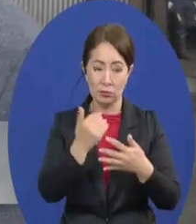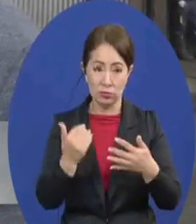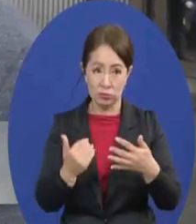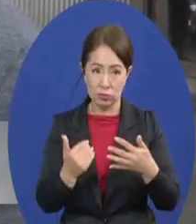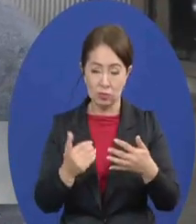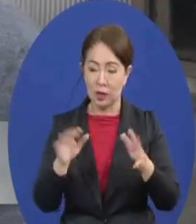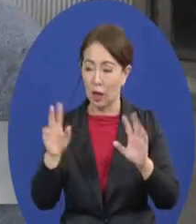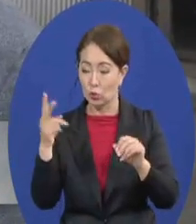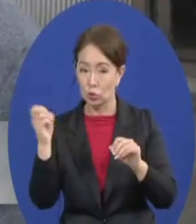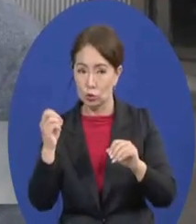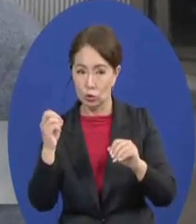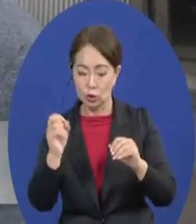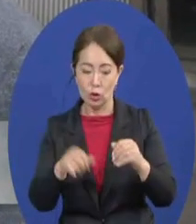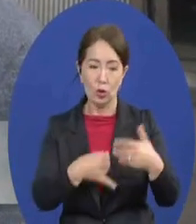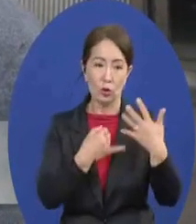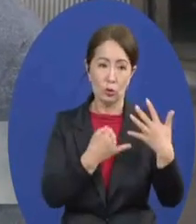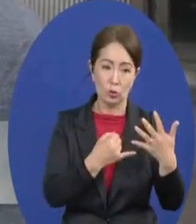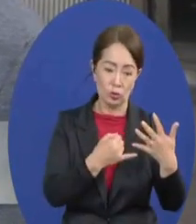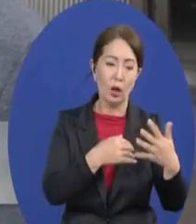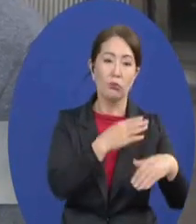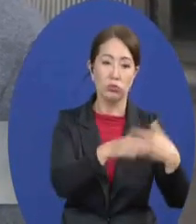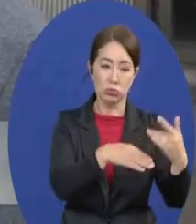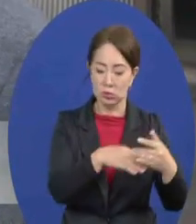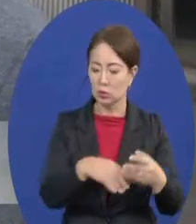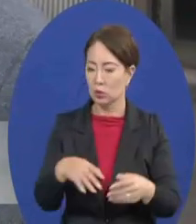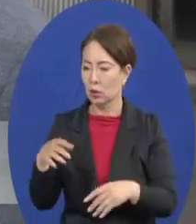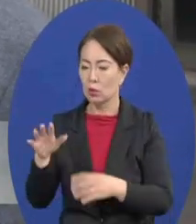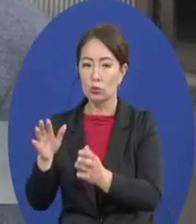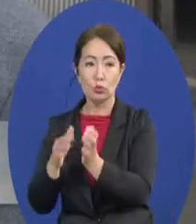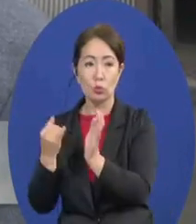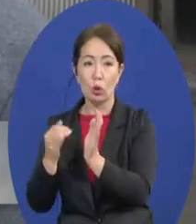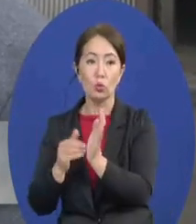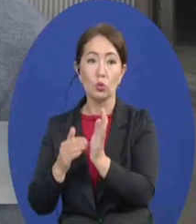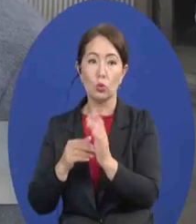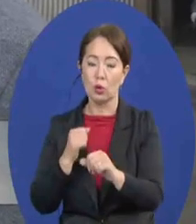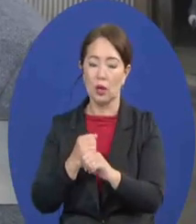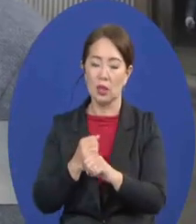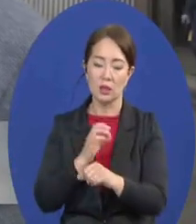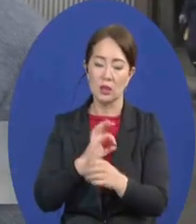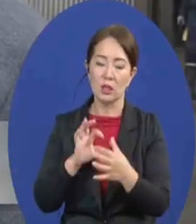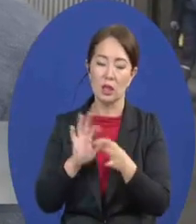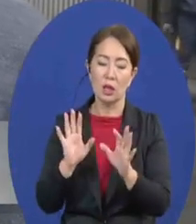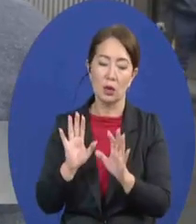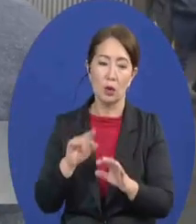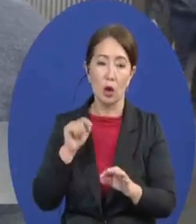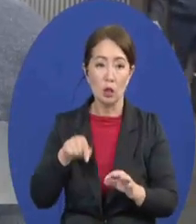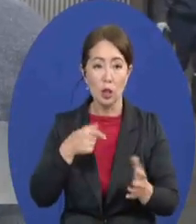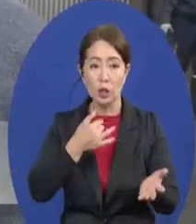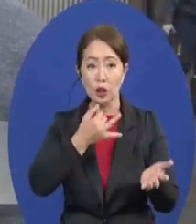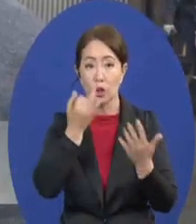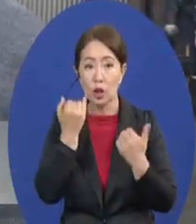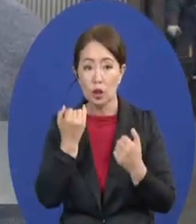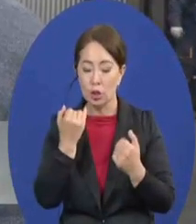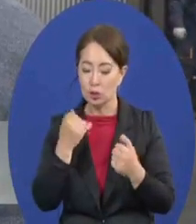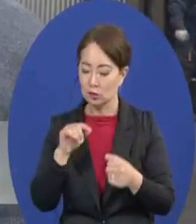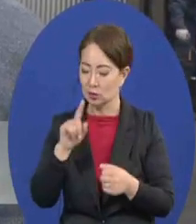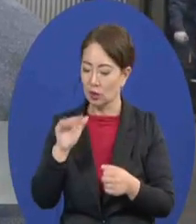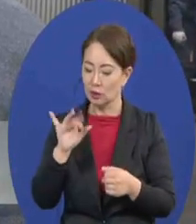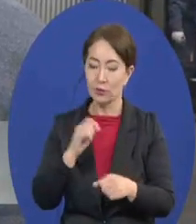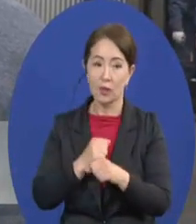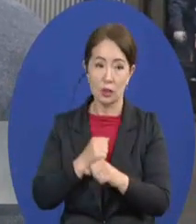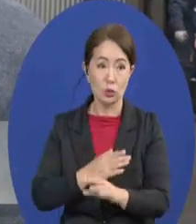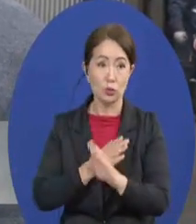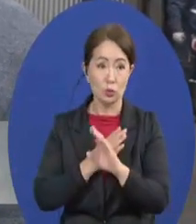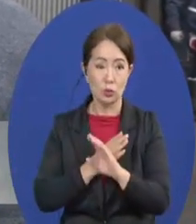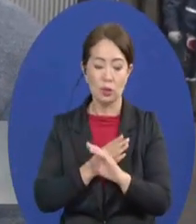явж байна. Бусад дамжлагуудын засварын ажил хараахан дуусаагүй байгаа учраас эхэлсэн. Орж эхлэв. Энэ 7 хоног багтаагаа төрүүлчээс засварын ажил